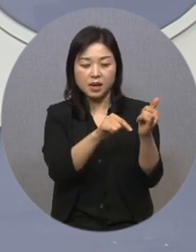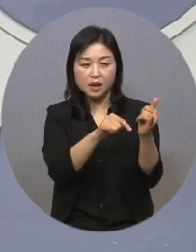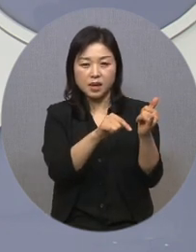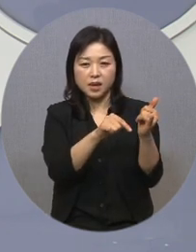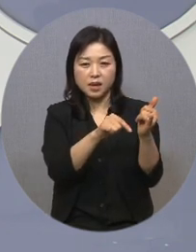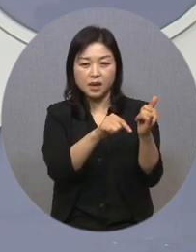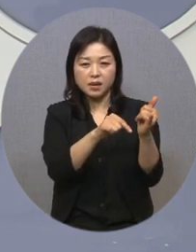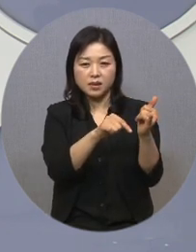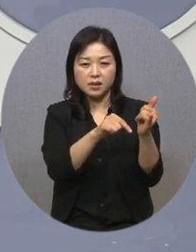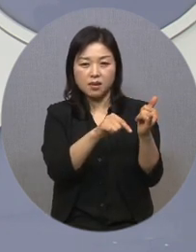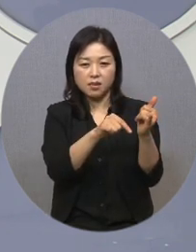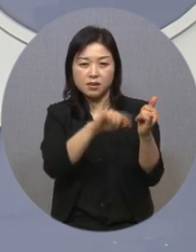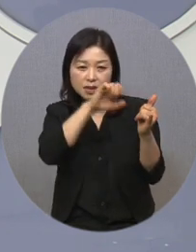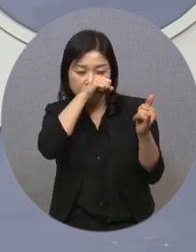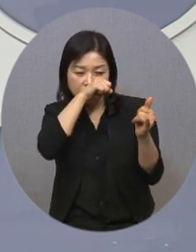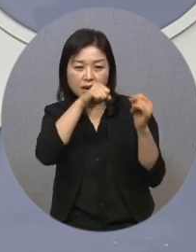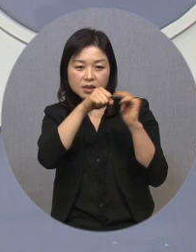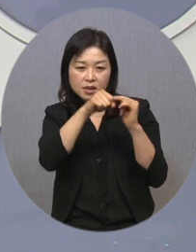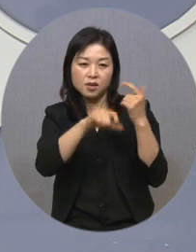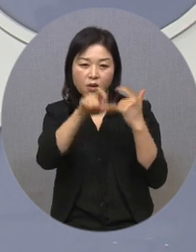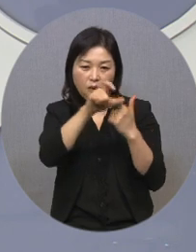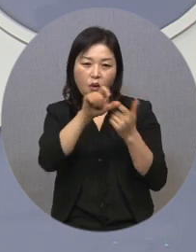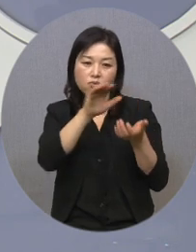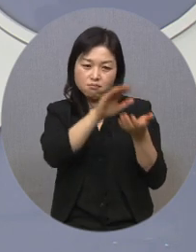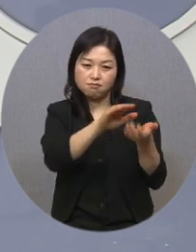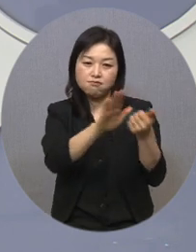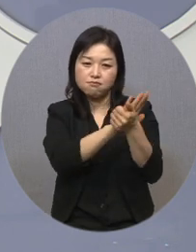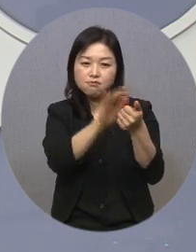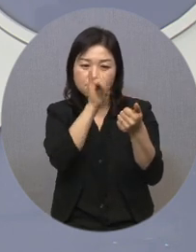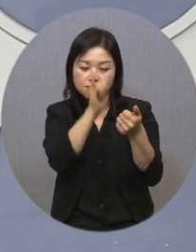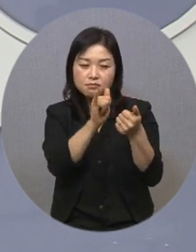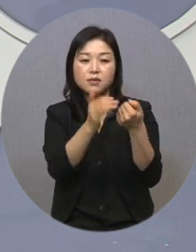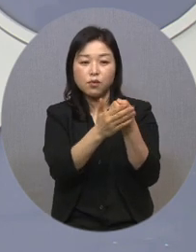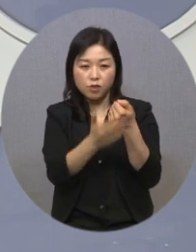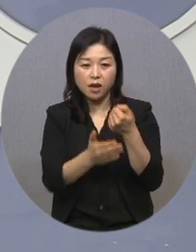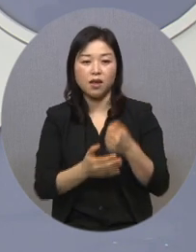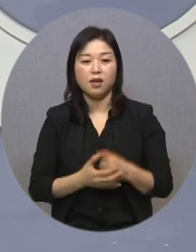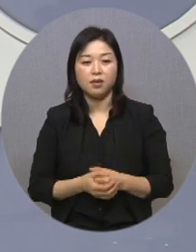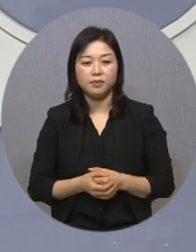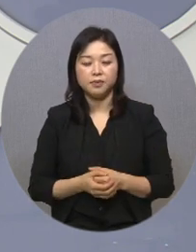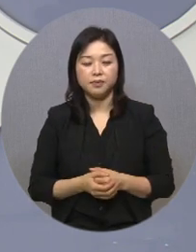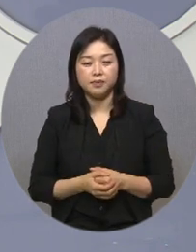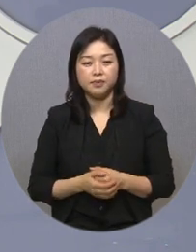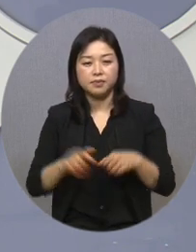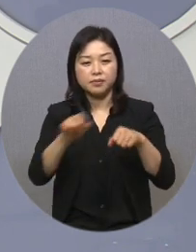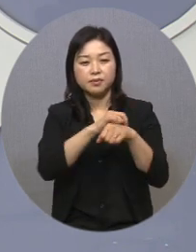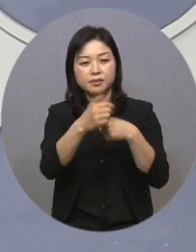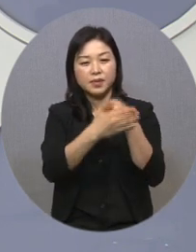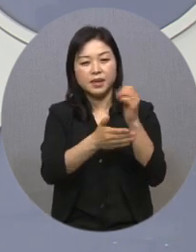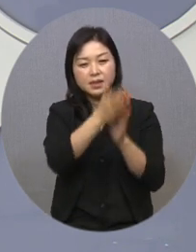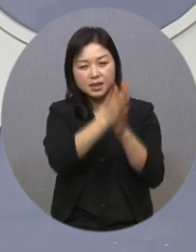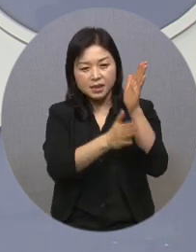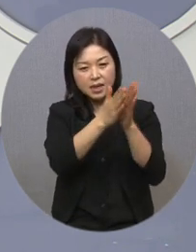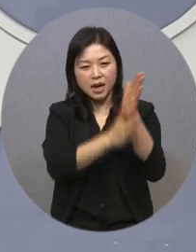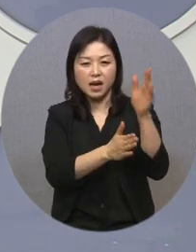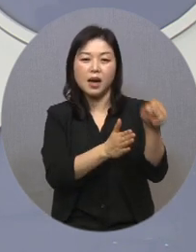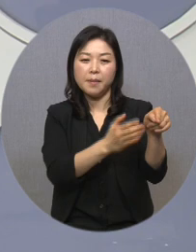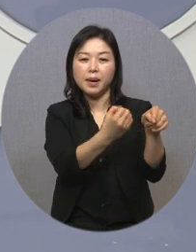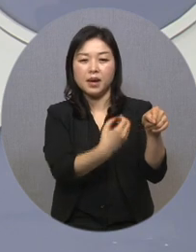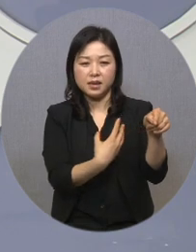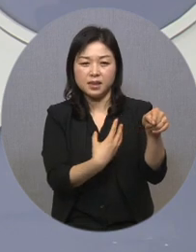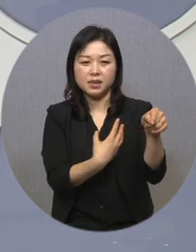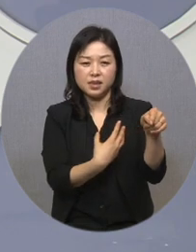시민으로부터의 재정적 혜택을 올 수 있기 때문에 우리 특례시가 이야기하고 있는 재정 특례